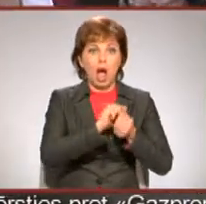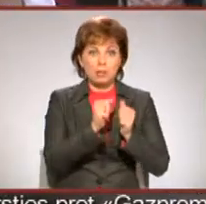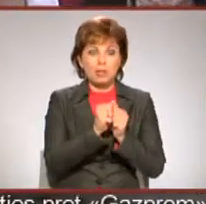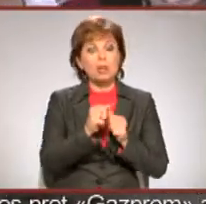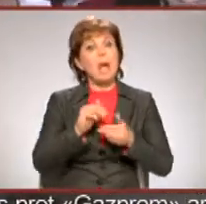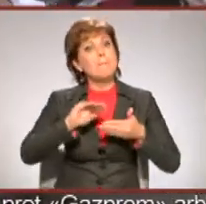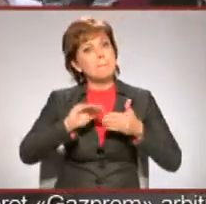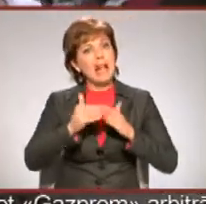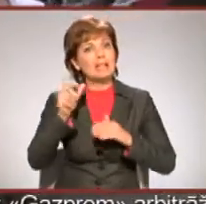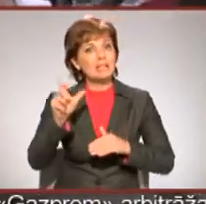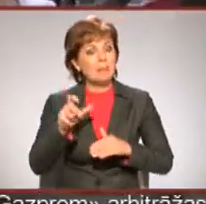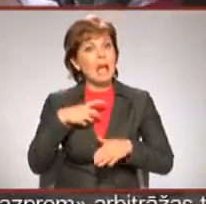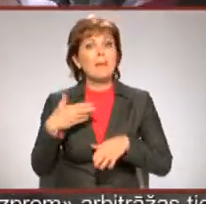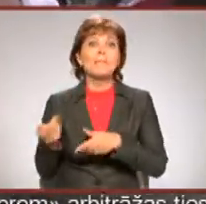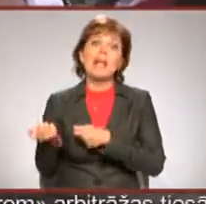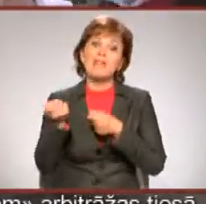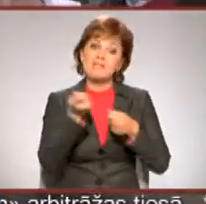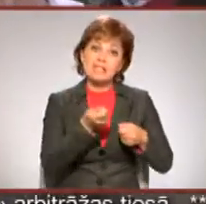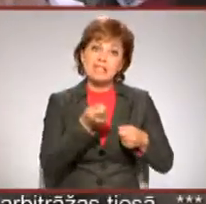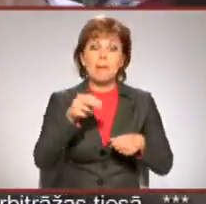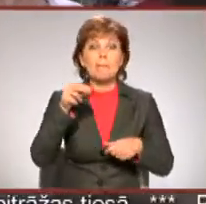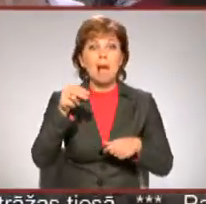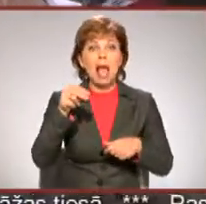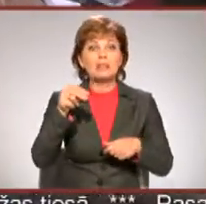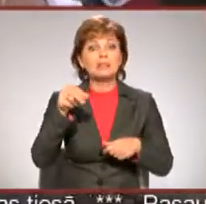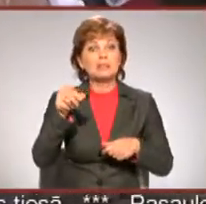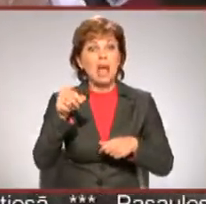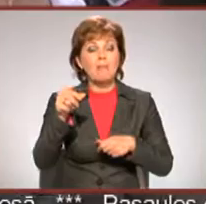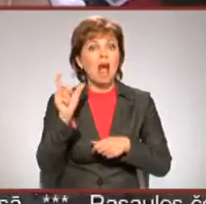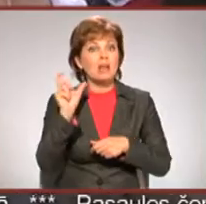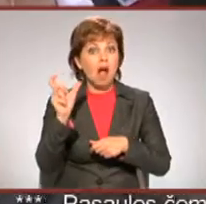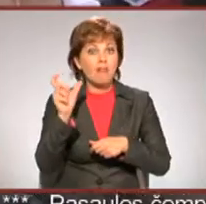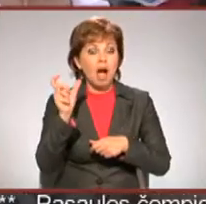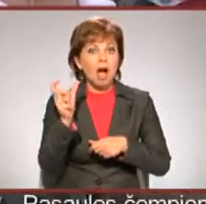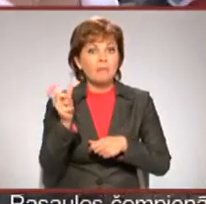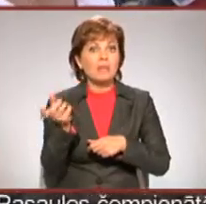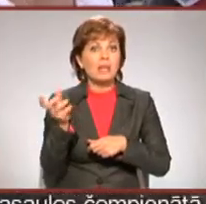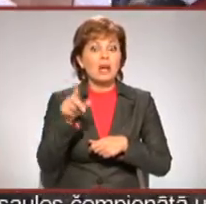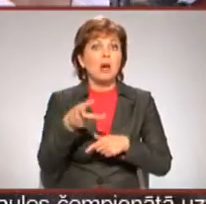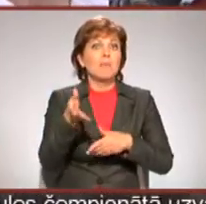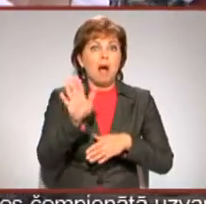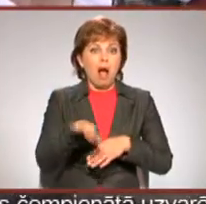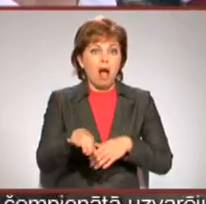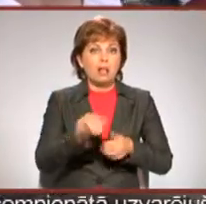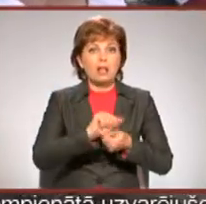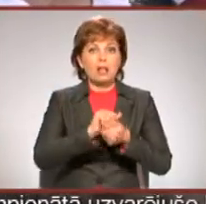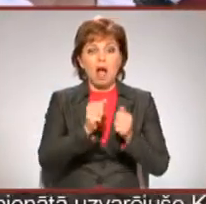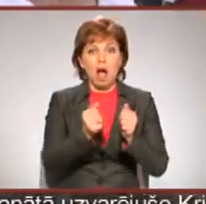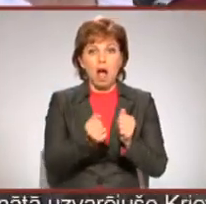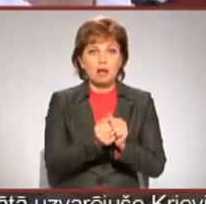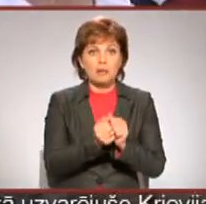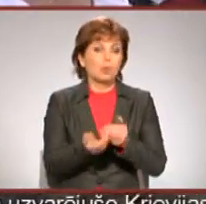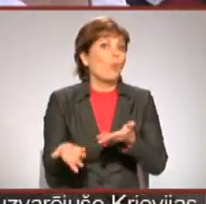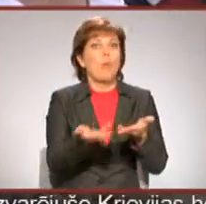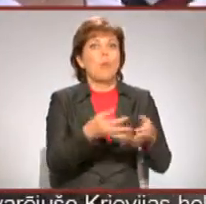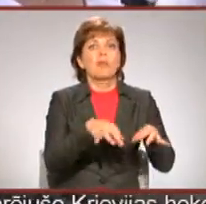bija vesta melnzeme dārza malā liela krava. Un, kad to zemes izkrāmē, tu taču palika lieli akmeņi, kā ar ekskavātori vilk. Nu, tie kutes,